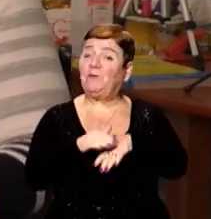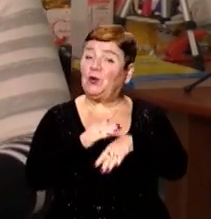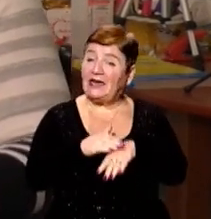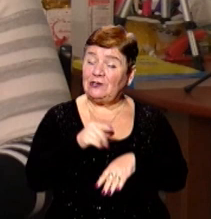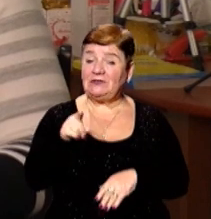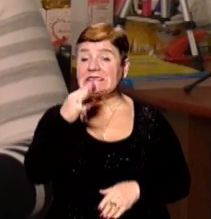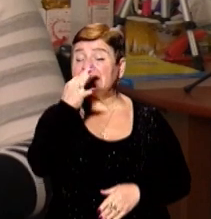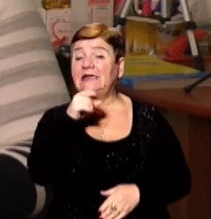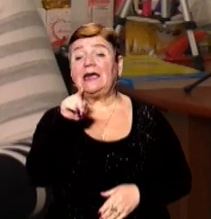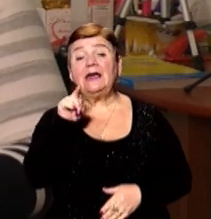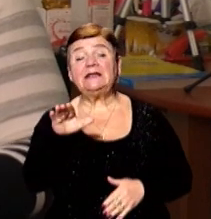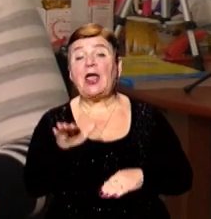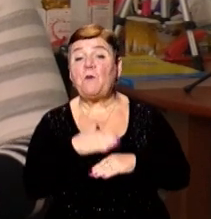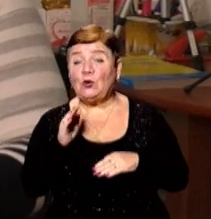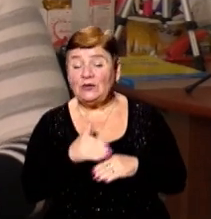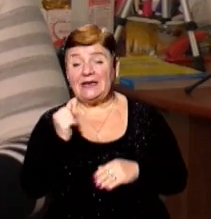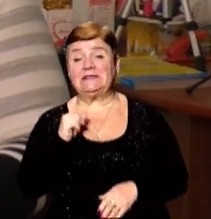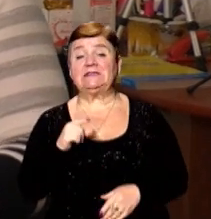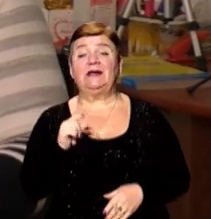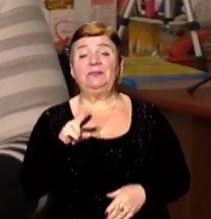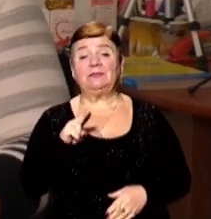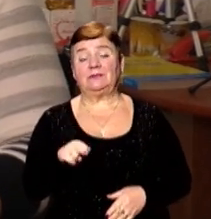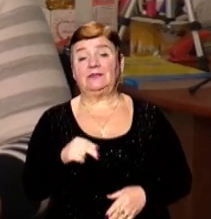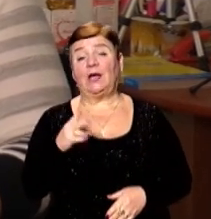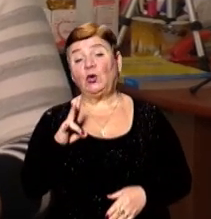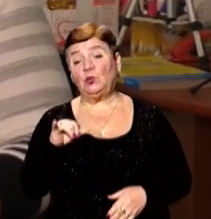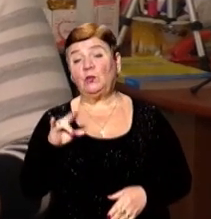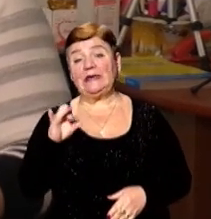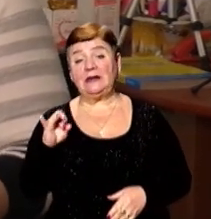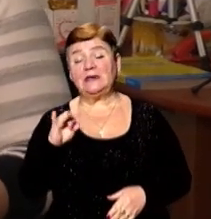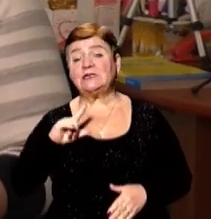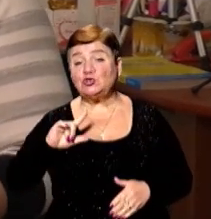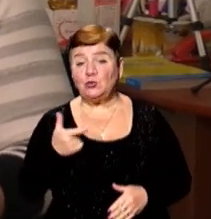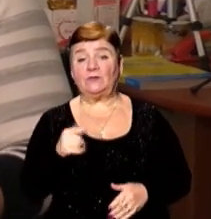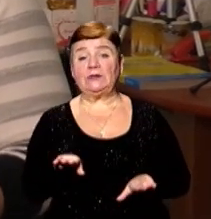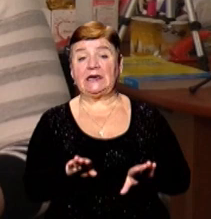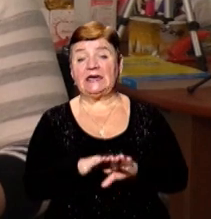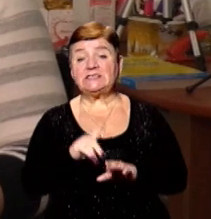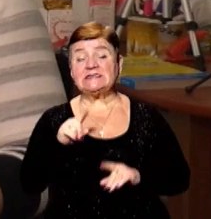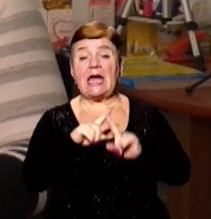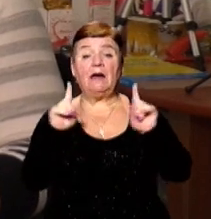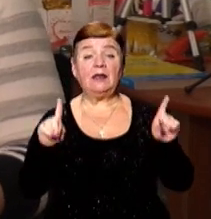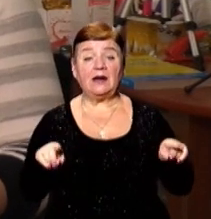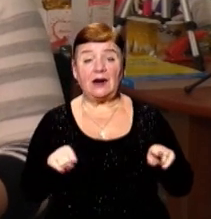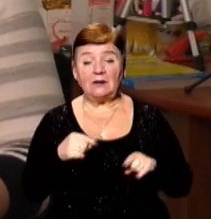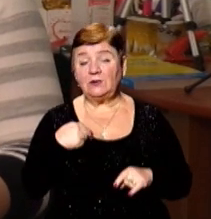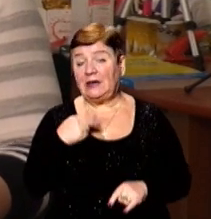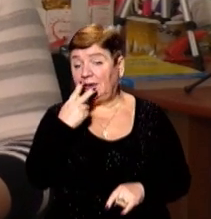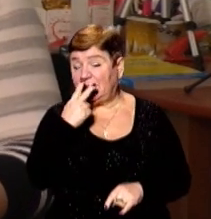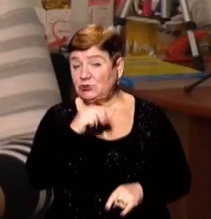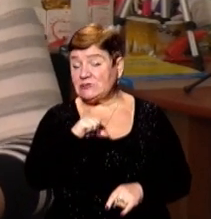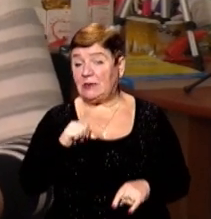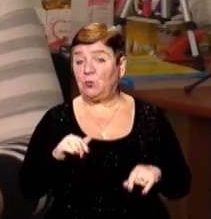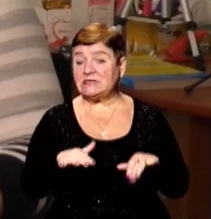сказати: «Ти молодець, це от іноді їм не вистачає цього». Ну і знову ж таки, за екраном я не завжди бачу сам